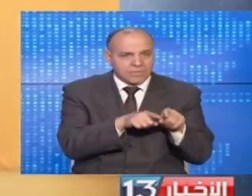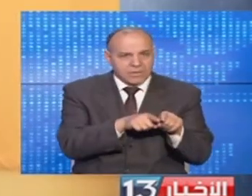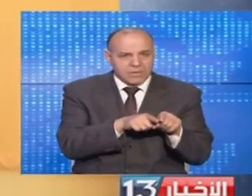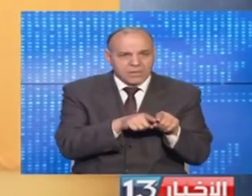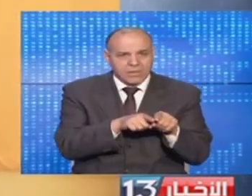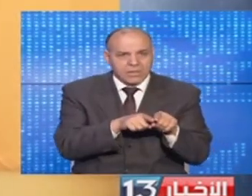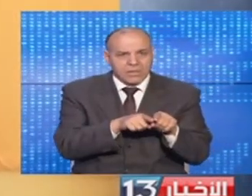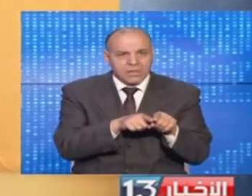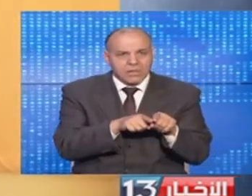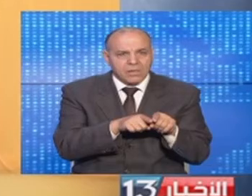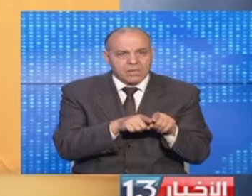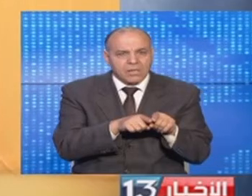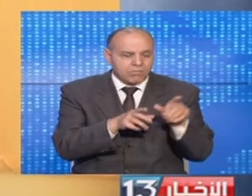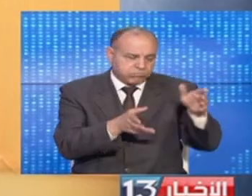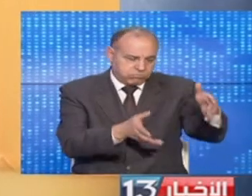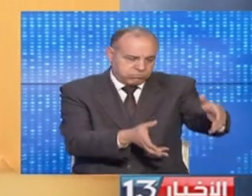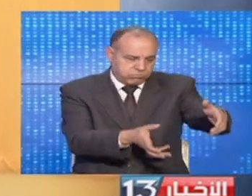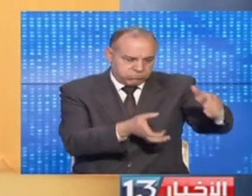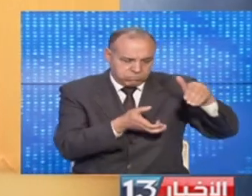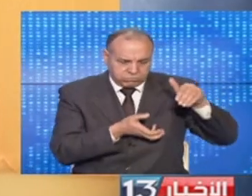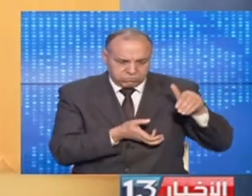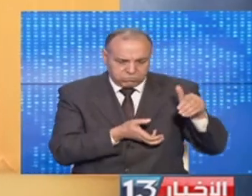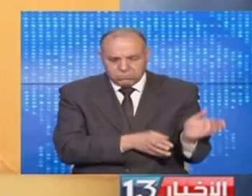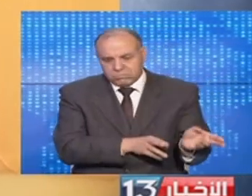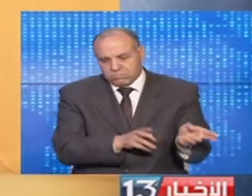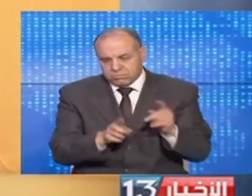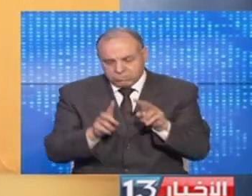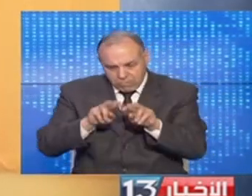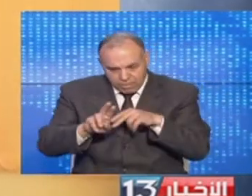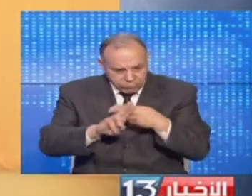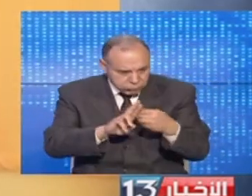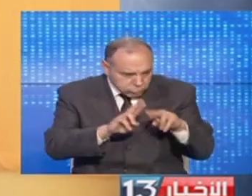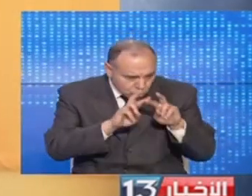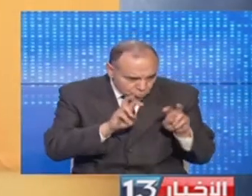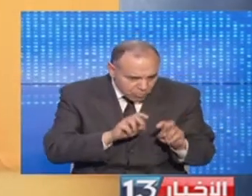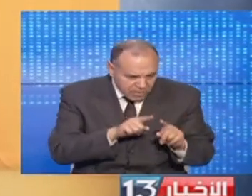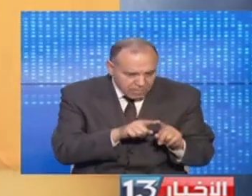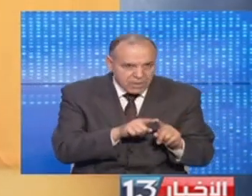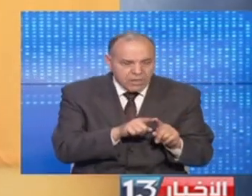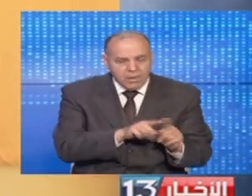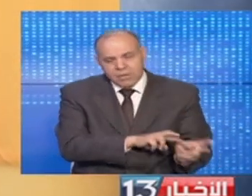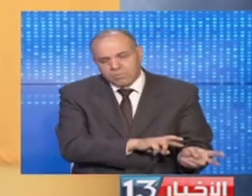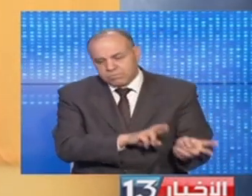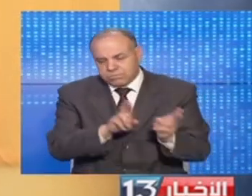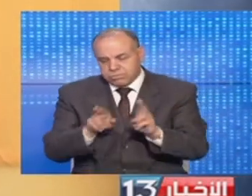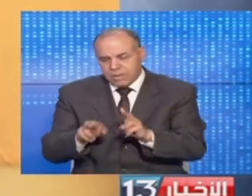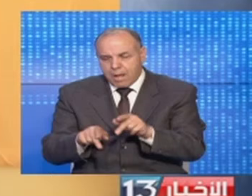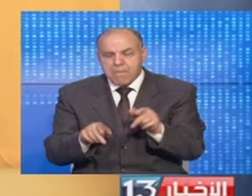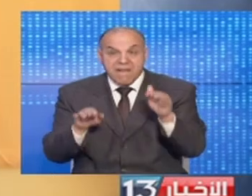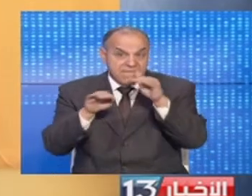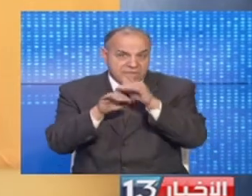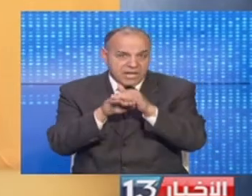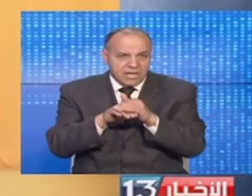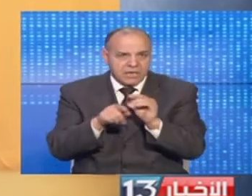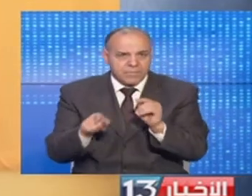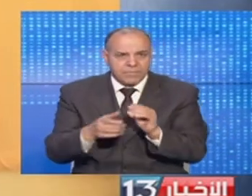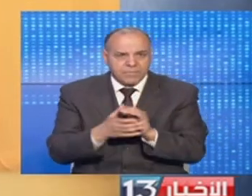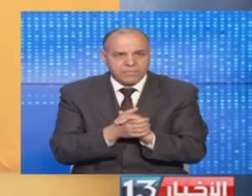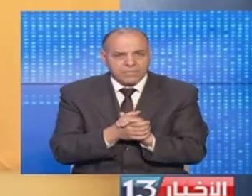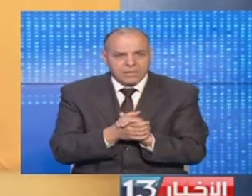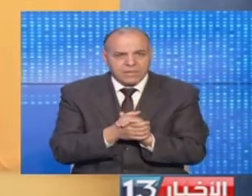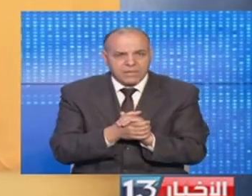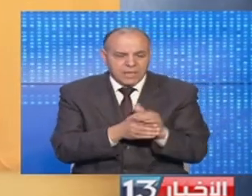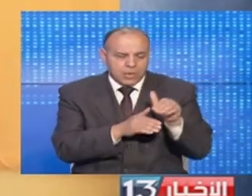وقاعات استجلاب الجثه وقع التحري فيها مره اخرى وتدفع البارح في الليل ال اه اللي